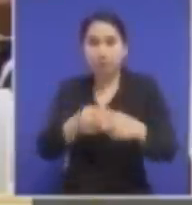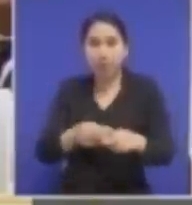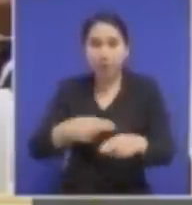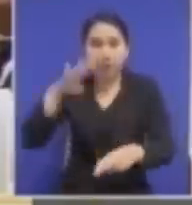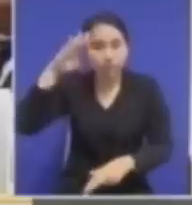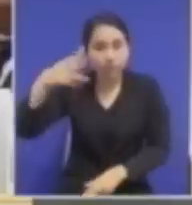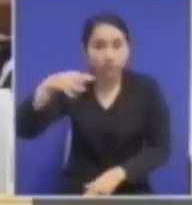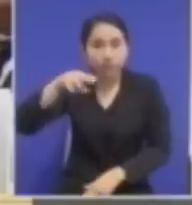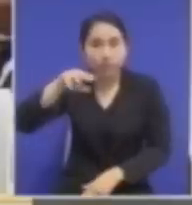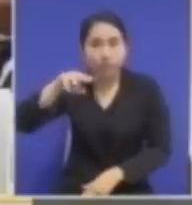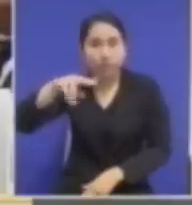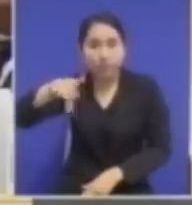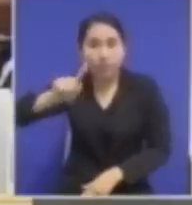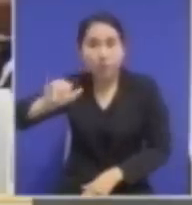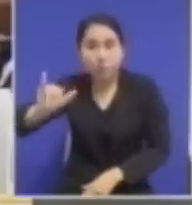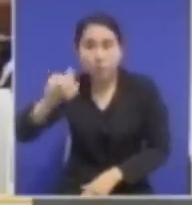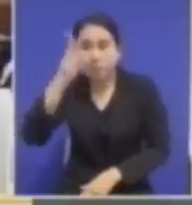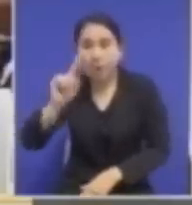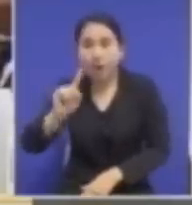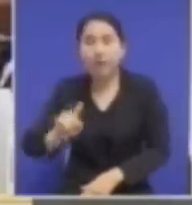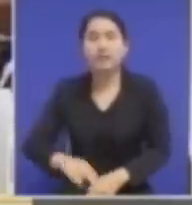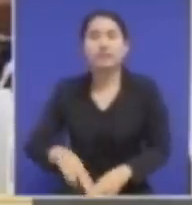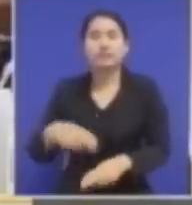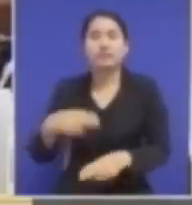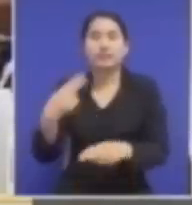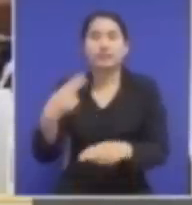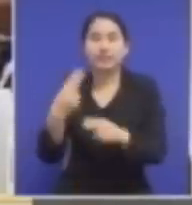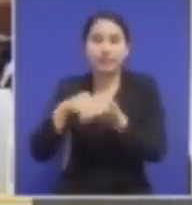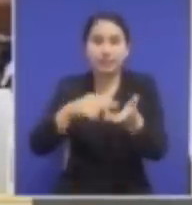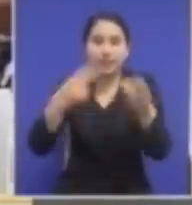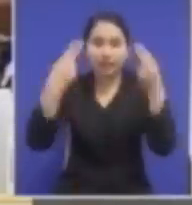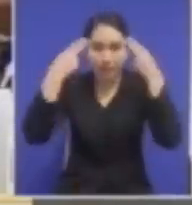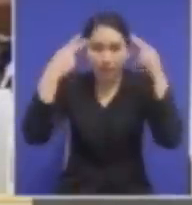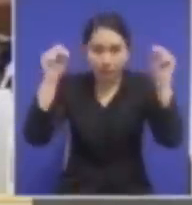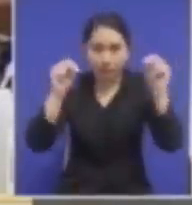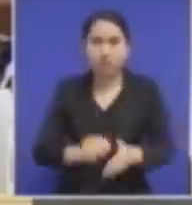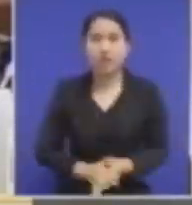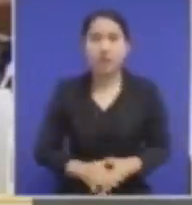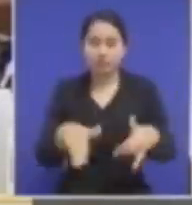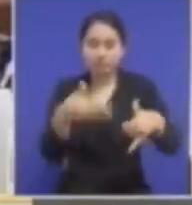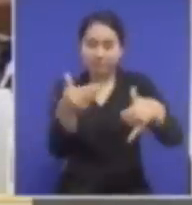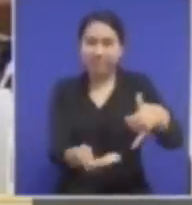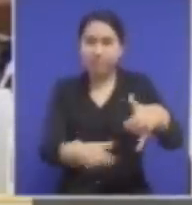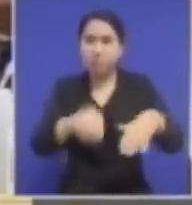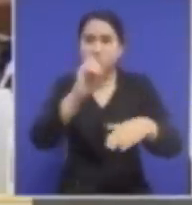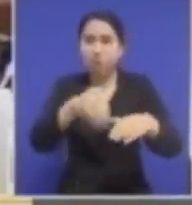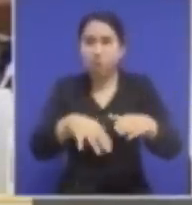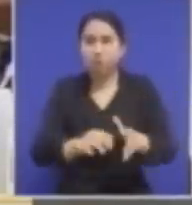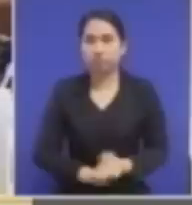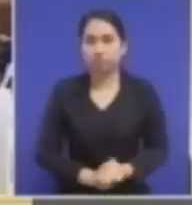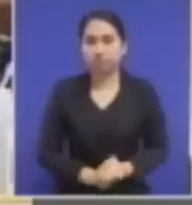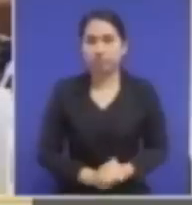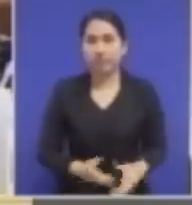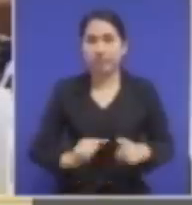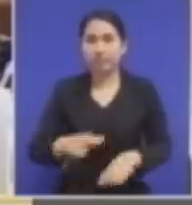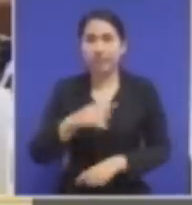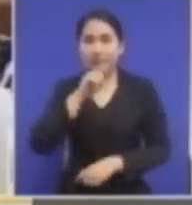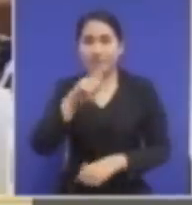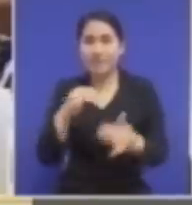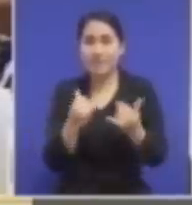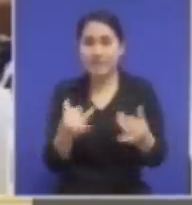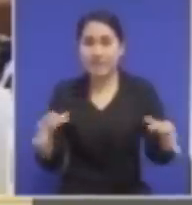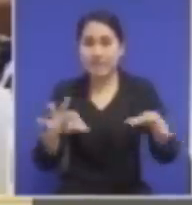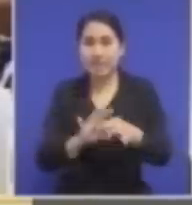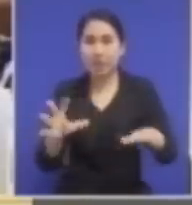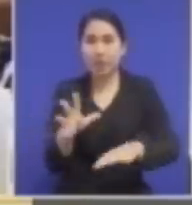ตนายกซึ่งเราเห็นว่าขาดคุณสมบัติมีลักษณะต้องห้ามนี่หรือครับการเมืองแบบใหม่ที่จะทำกันแวะเวียนมาฉวัดเฉวียน